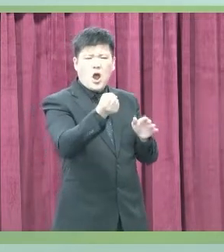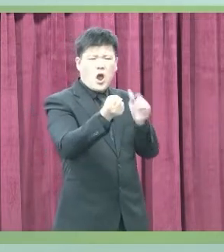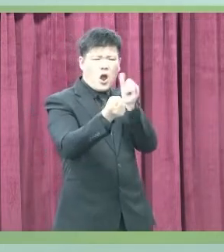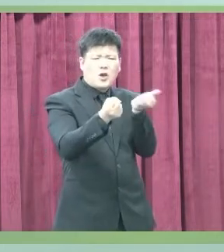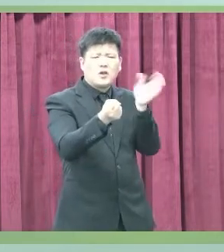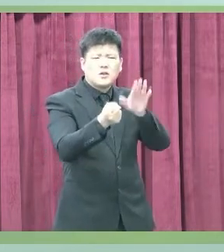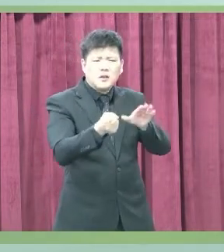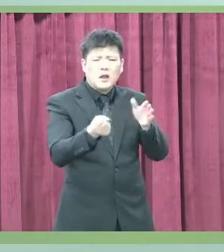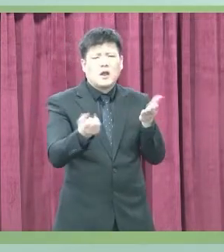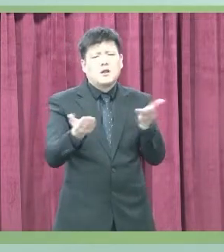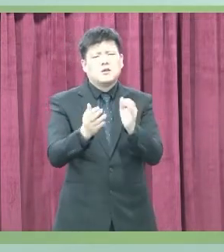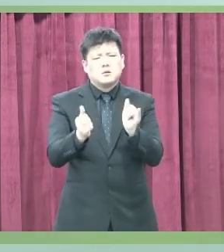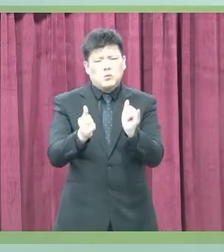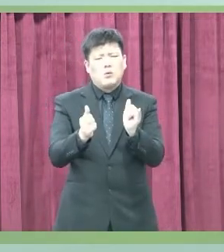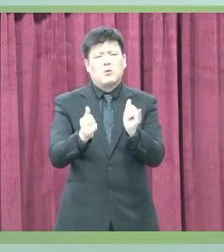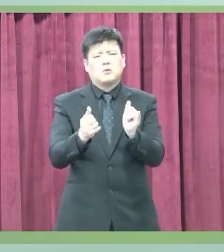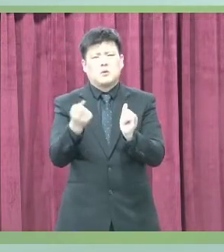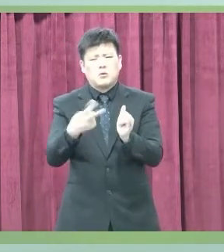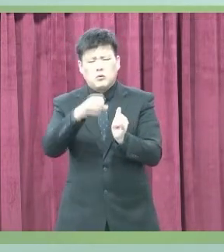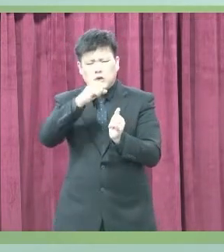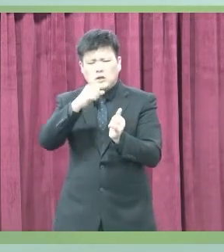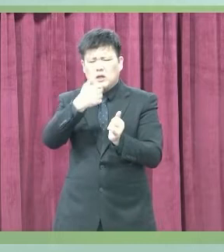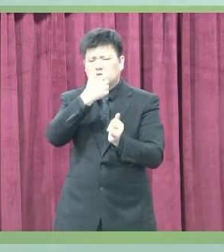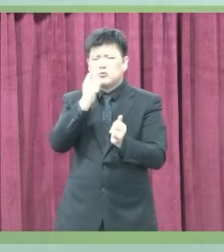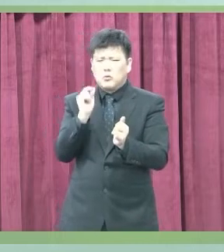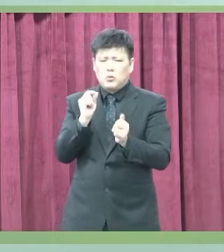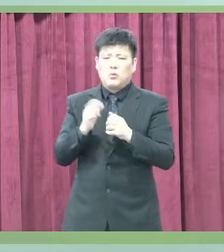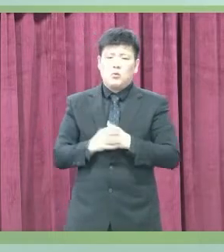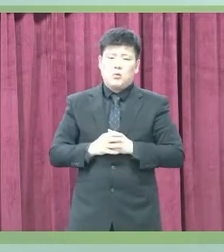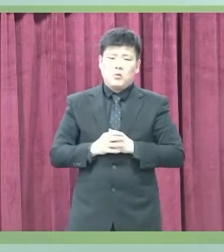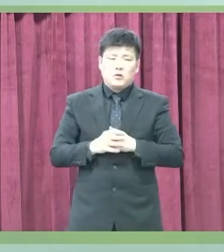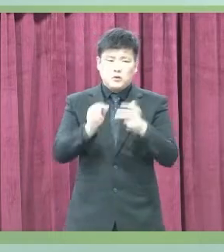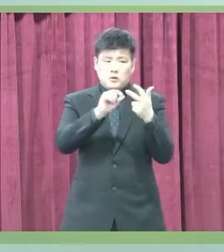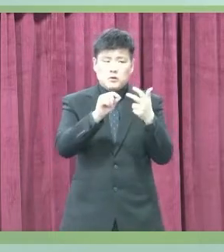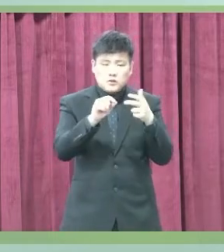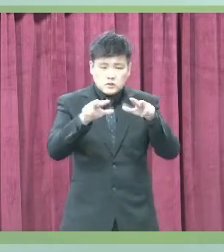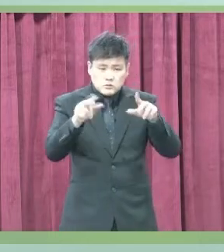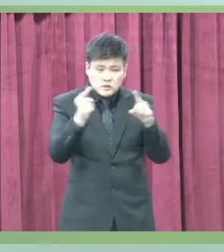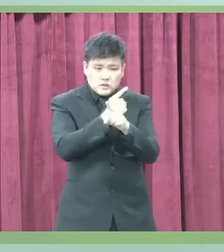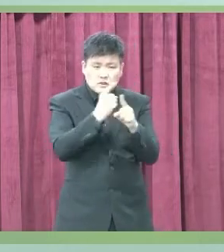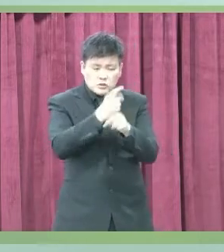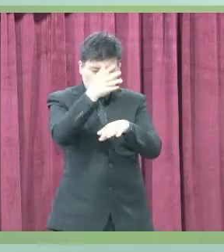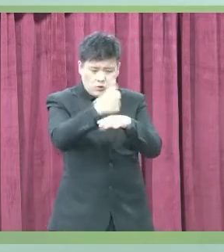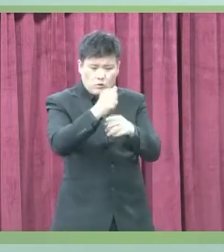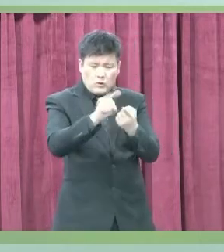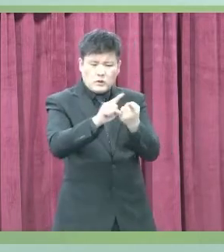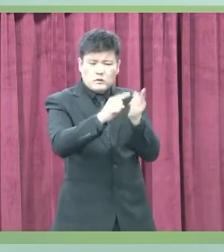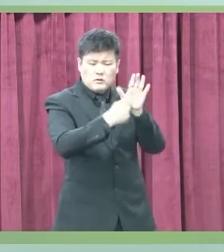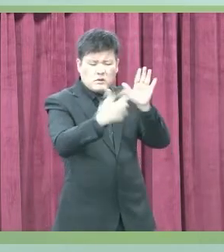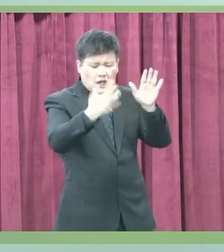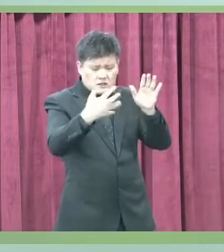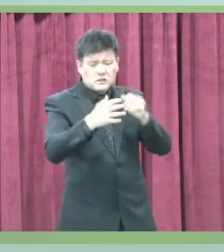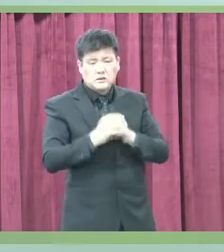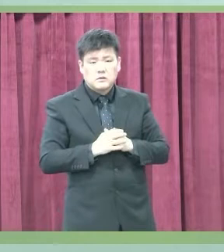부족으로 또 예산 부족으로 못하고 있는데 치료 내용 및 결과를 산출을 아직은 못하고 있는데 할 거고요. 또 건강